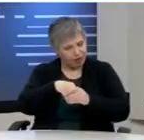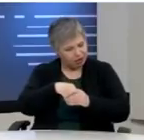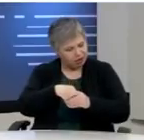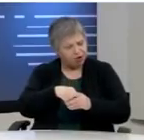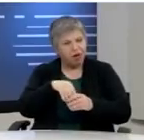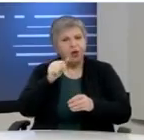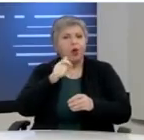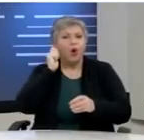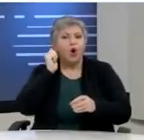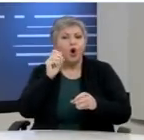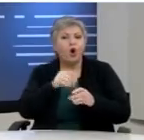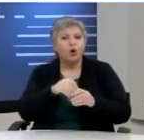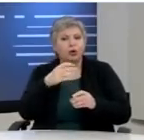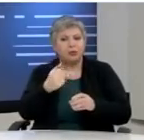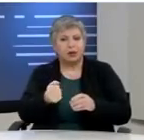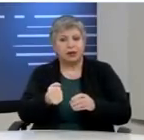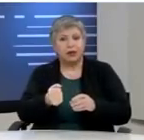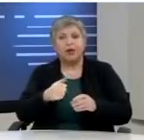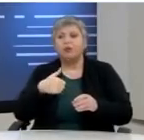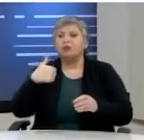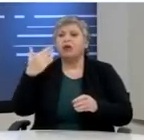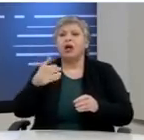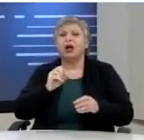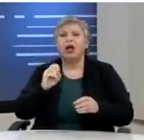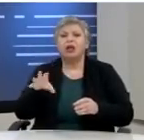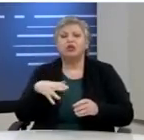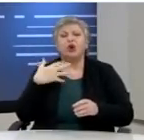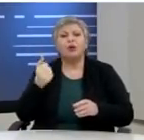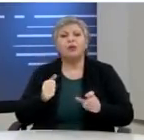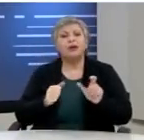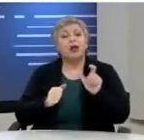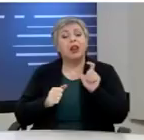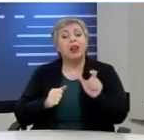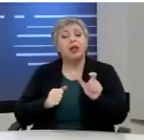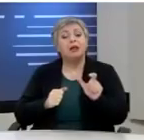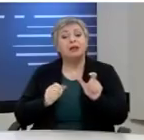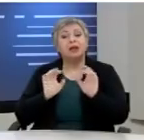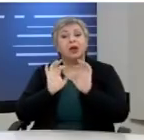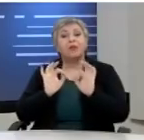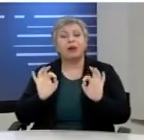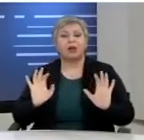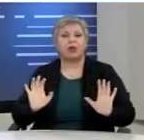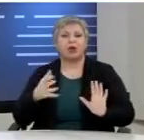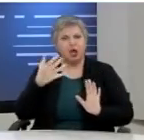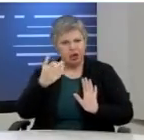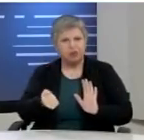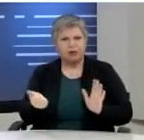οποία ποτέ βεβαίως δεν είχαν βγάλει τον όρο Μακεδονία, διότι αυτό ήταν το επίπεδο, η βάση της διαπραγμάτευσης.